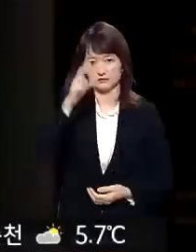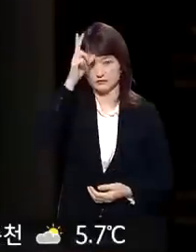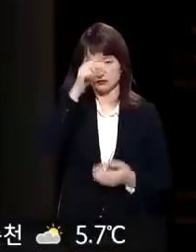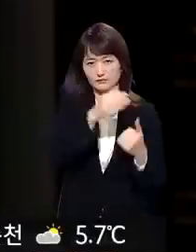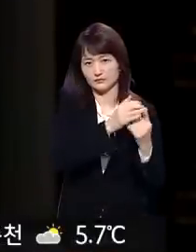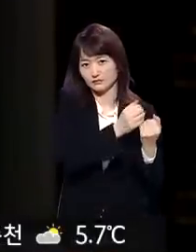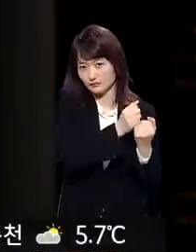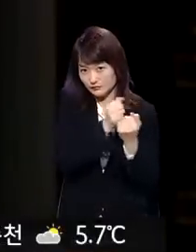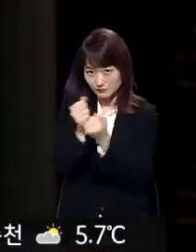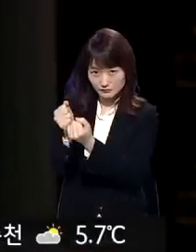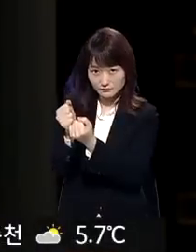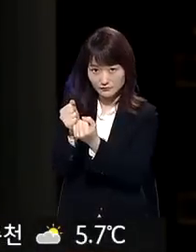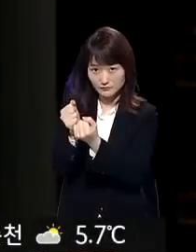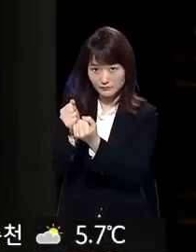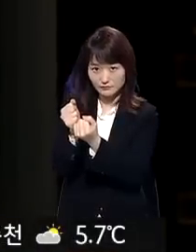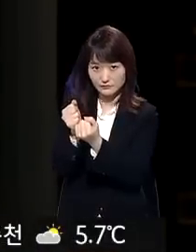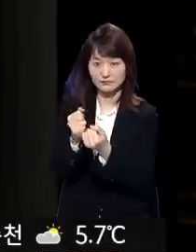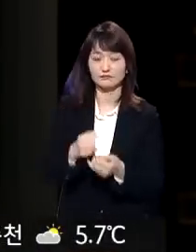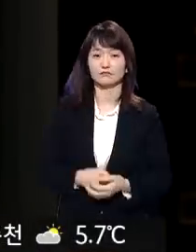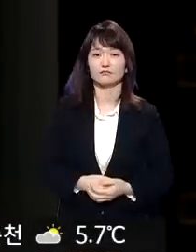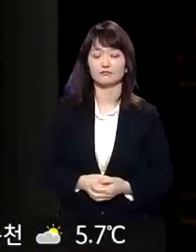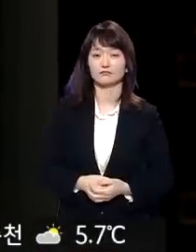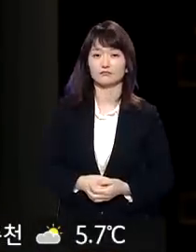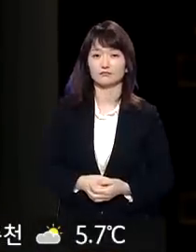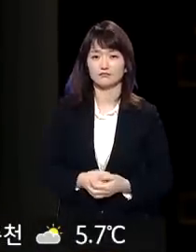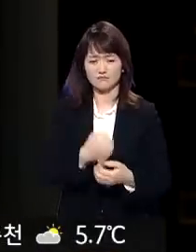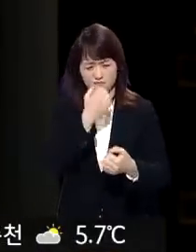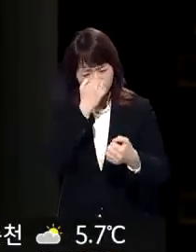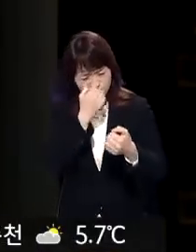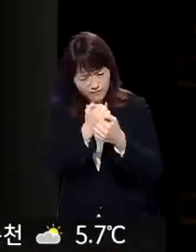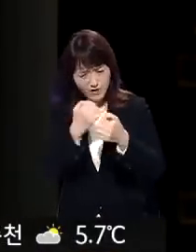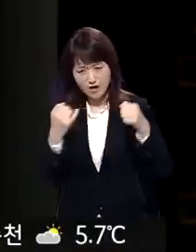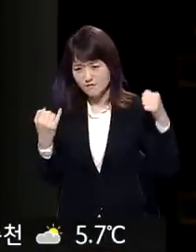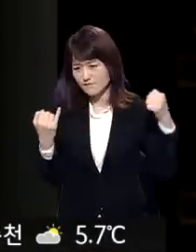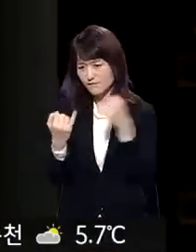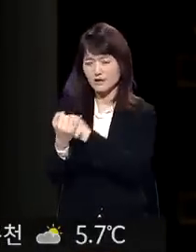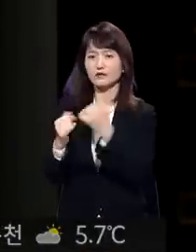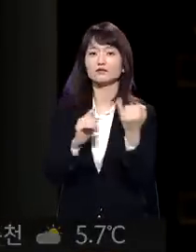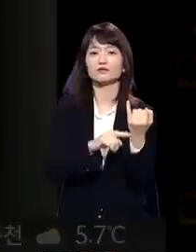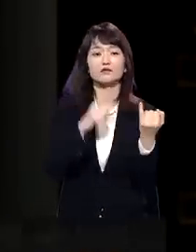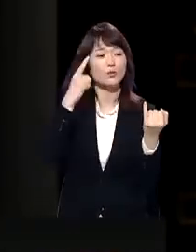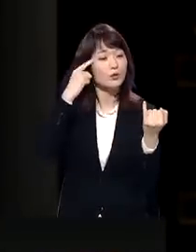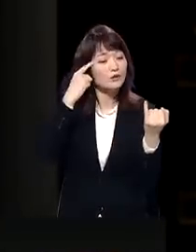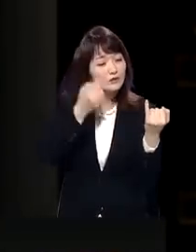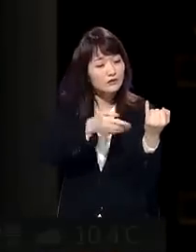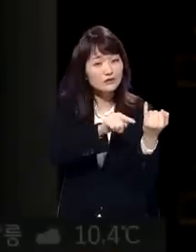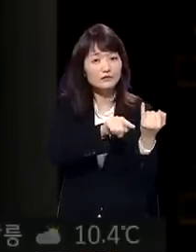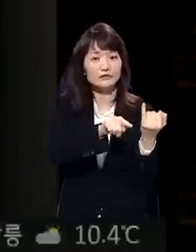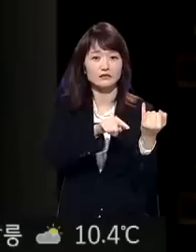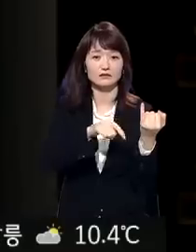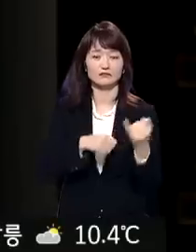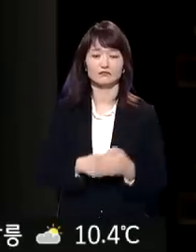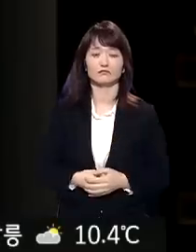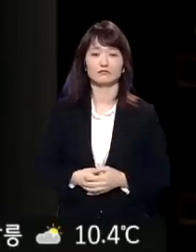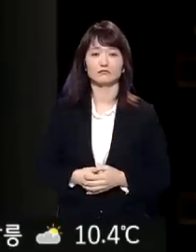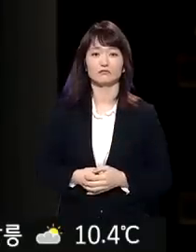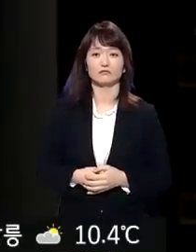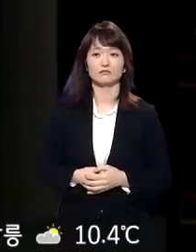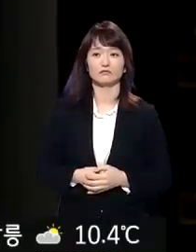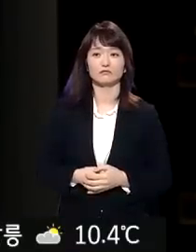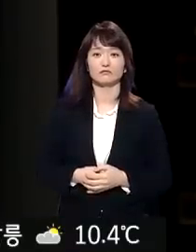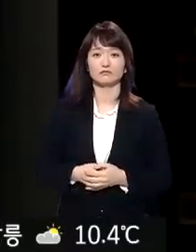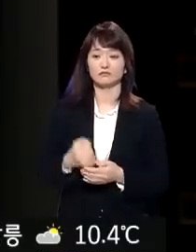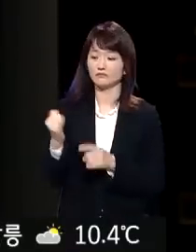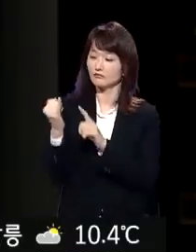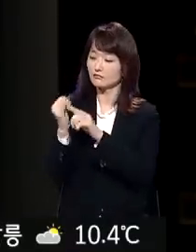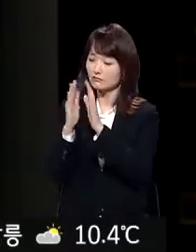붙들려 갔습니다. 그런데 그 진짜 묻지마 폭행했던 그 가해자, 너 왜 그랬어? 그랬더니 아, 그